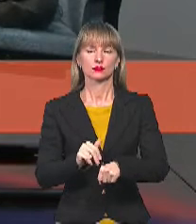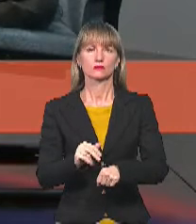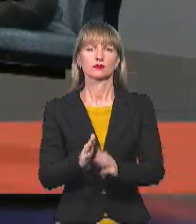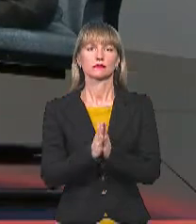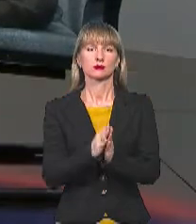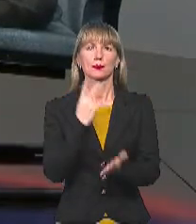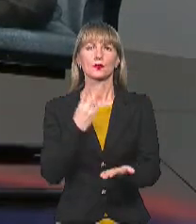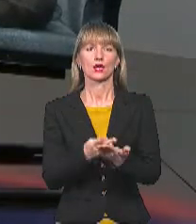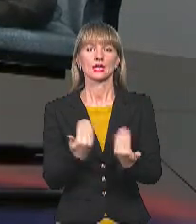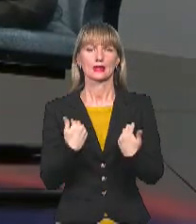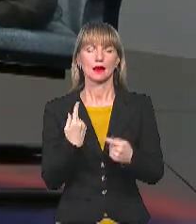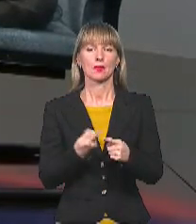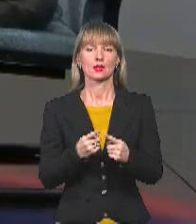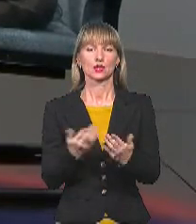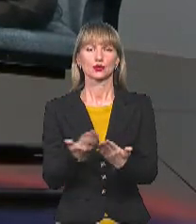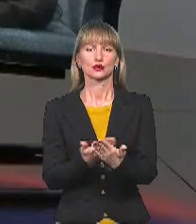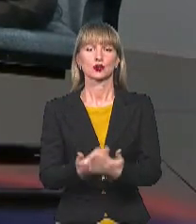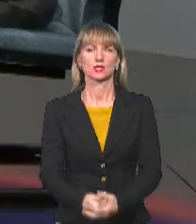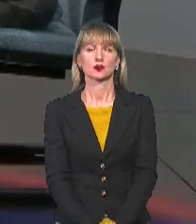Будь ласочка, покажіть нам цей сюжет.